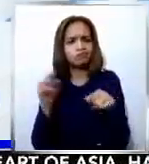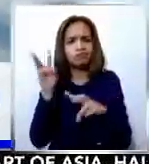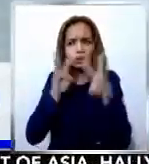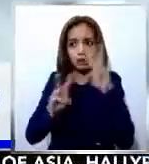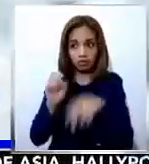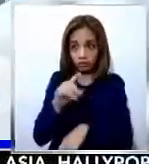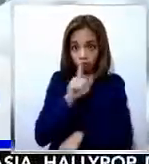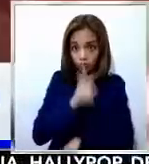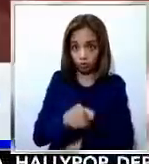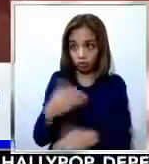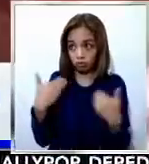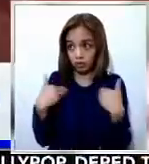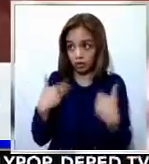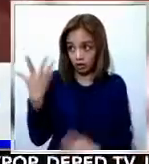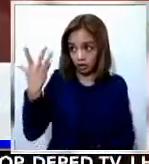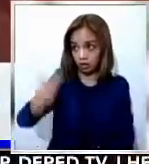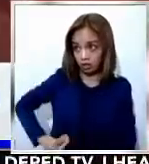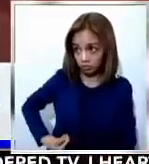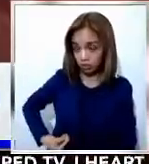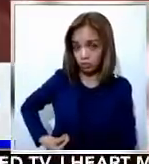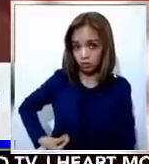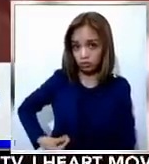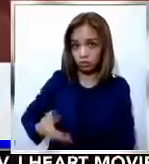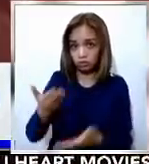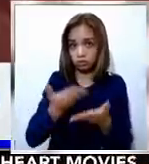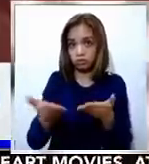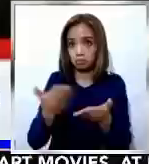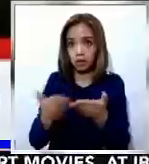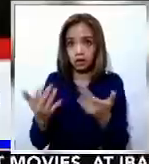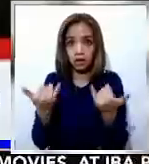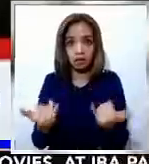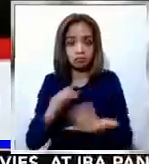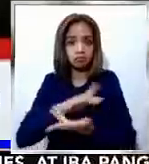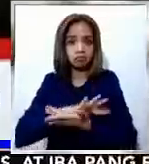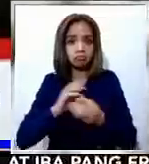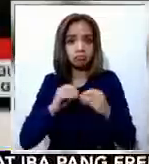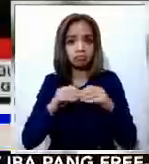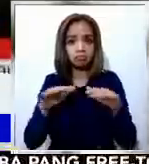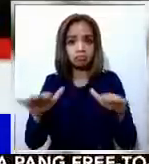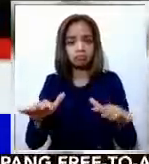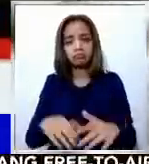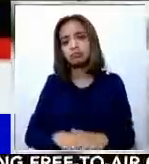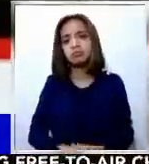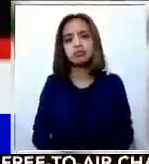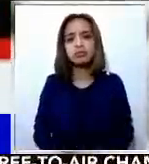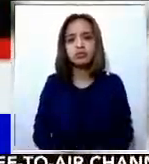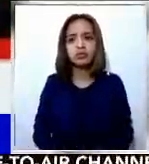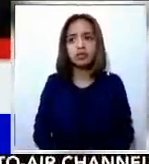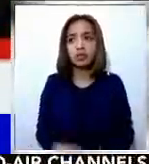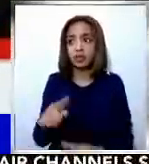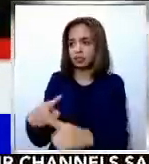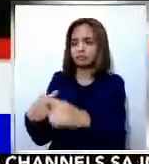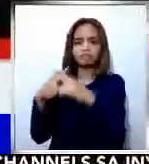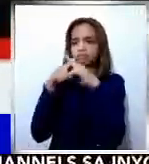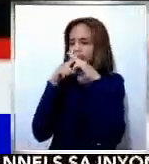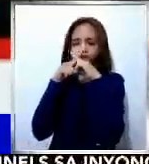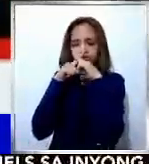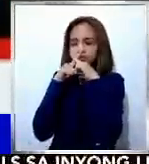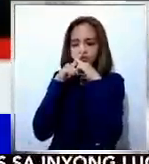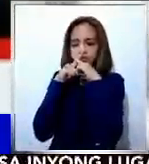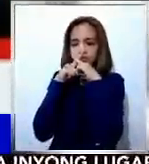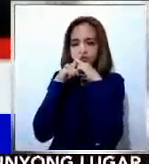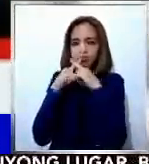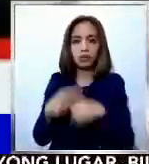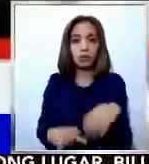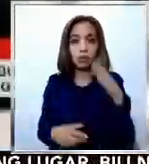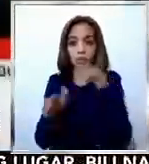sa pagbili ng gobyerno ng medical supplies ngayong pandemya. We cannot remain silent on this matter dahil ang